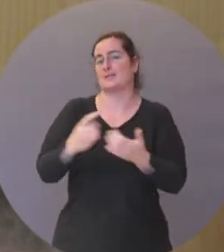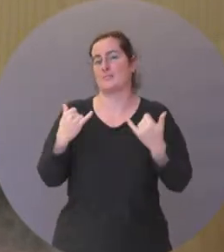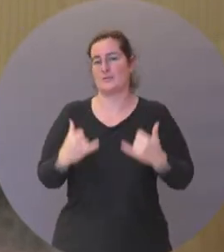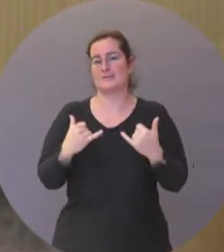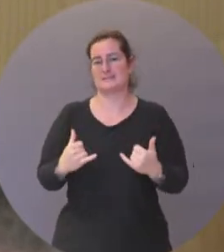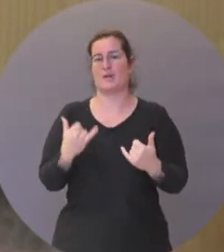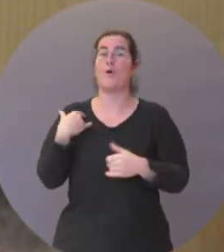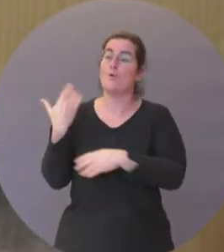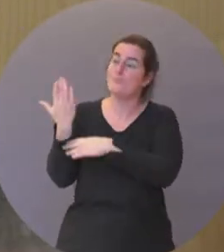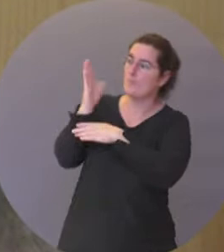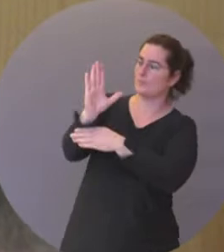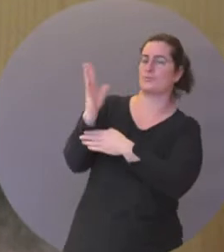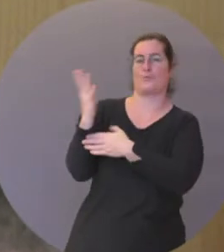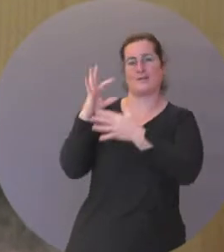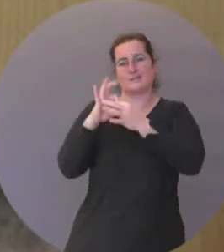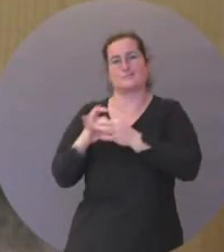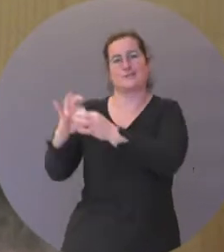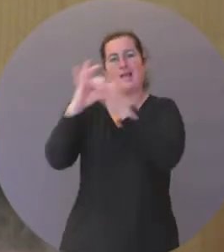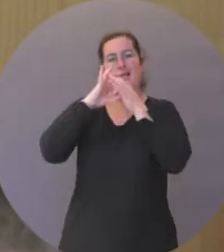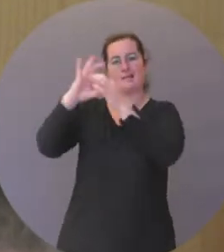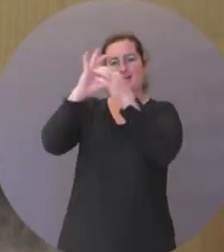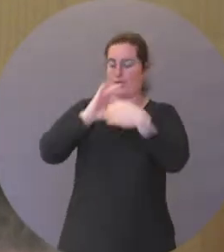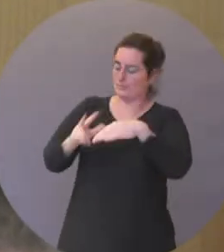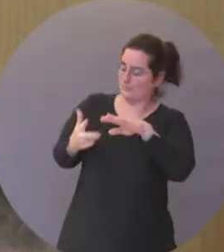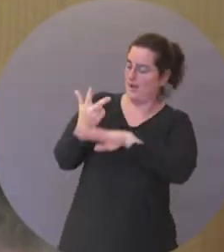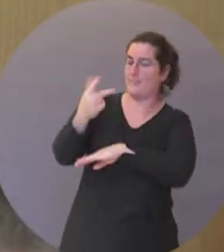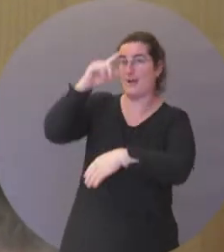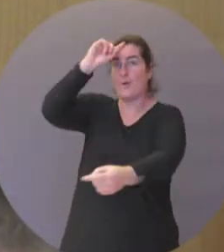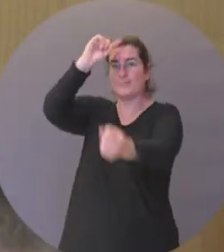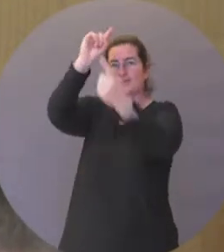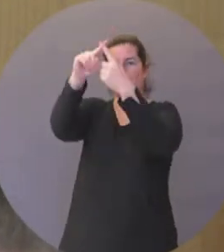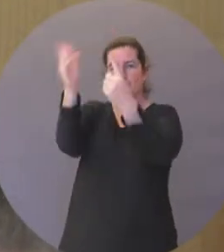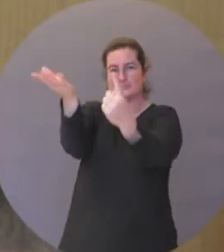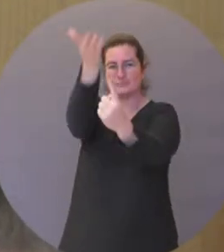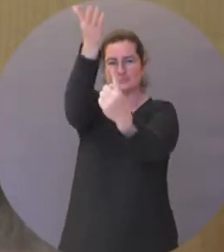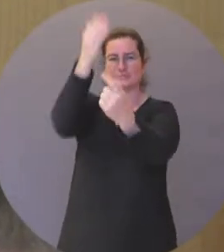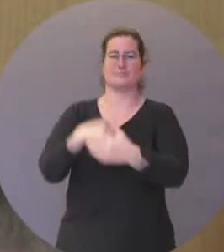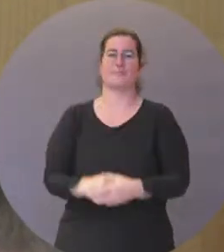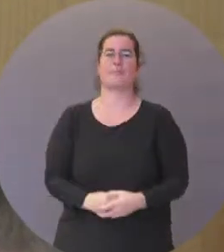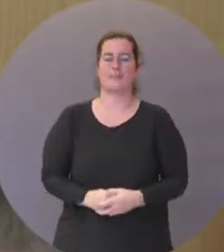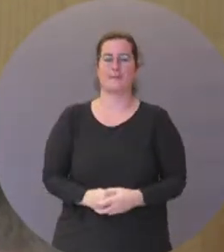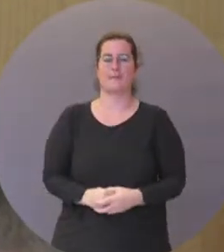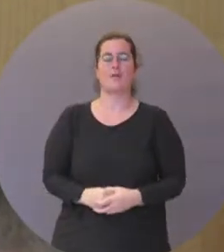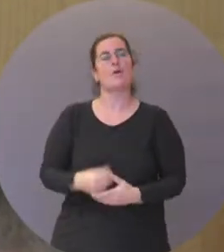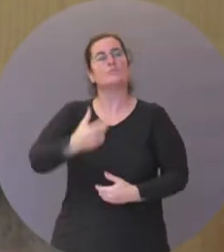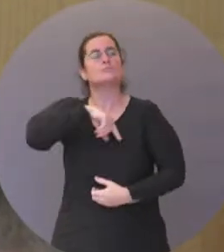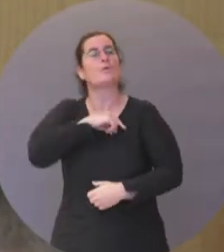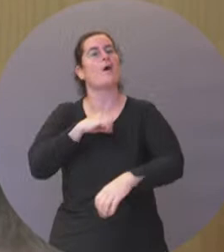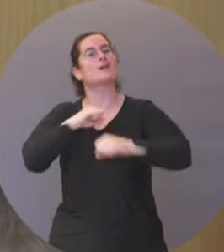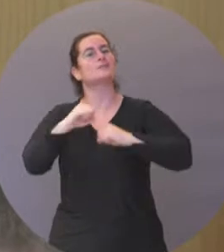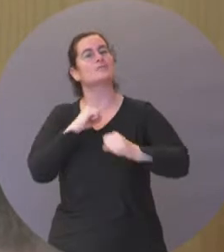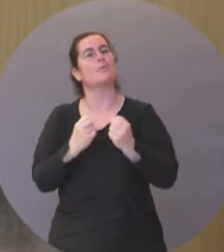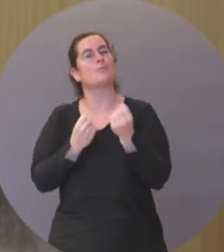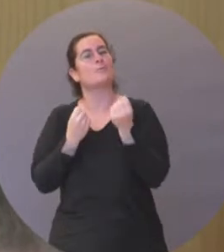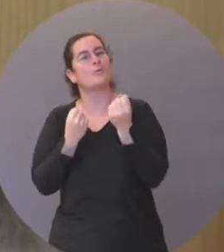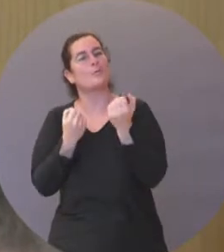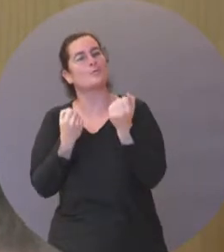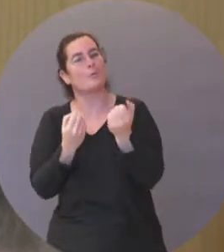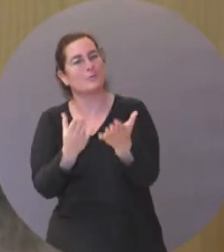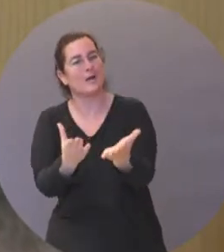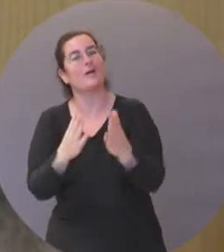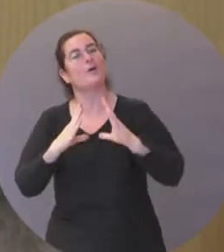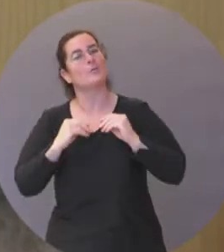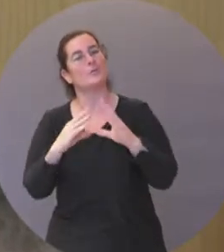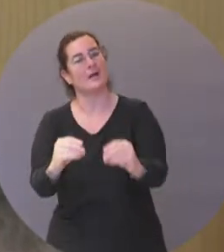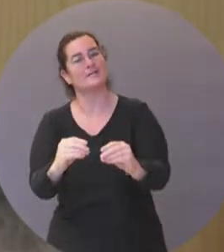durable et ambitieux j'ai présenté des actions concrètes et vous avez fait des propositions et effectivement